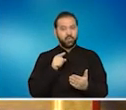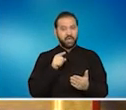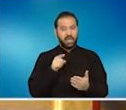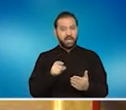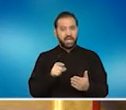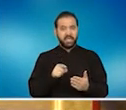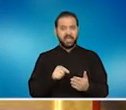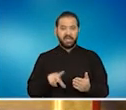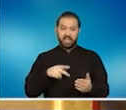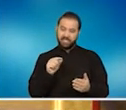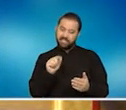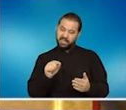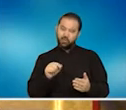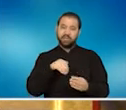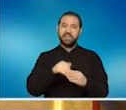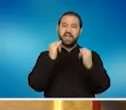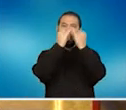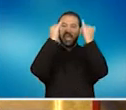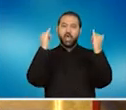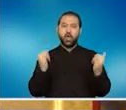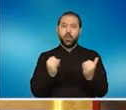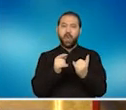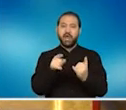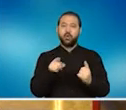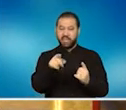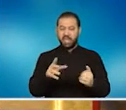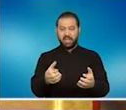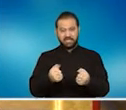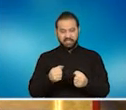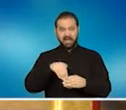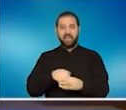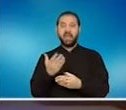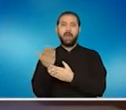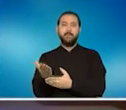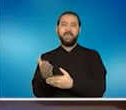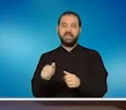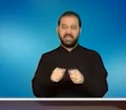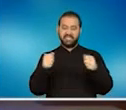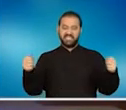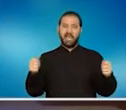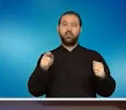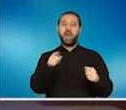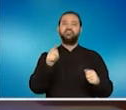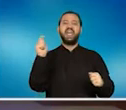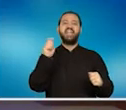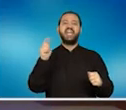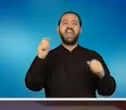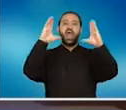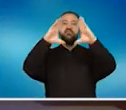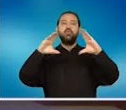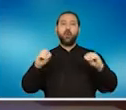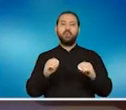în icoana sa, în icoană el ține în mână telegraful român,